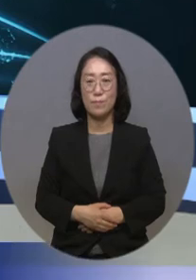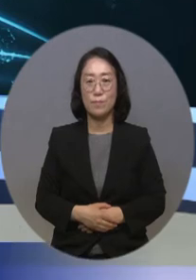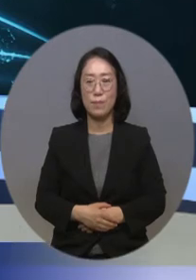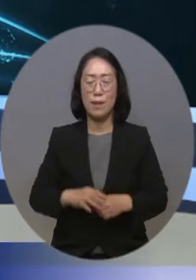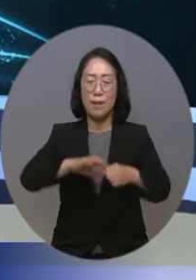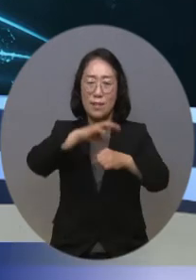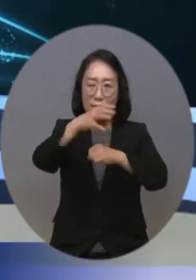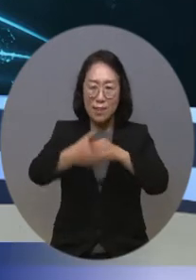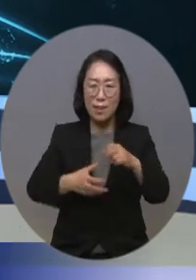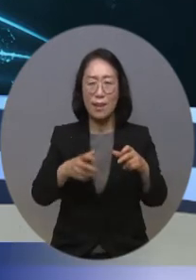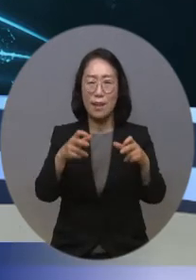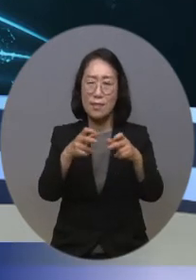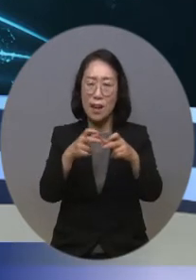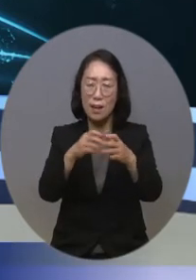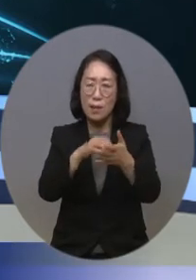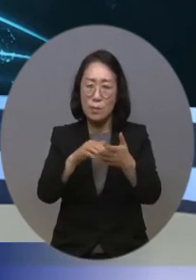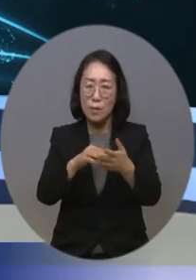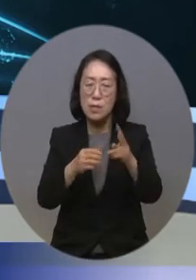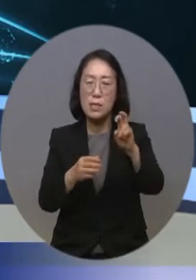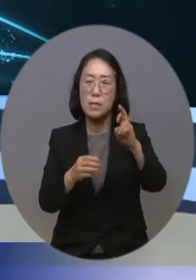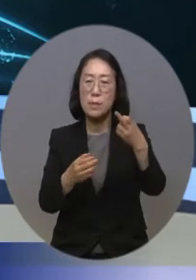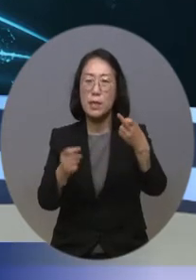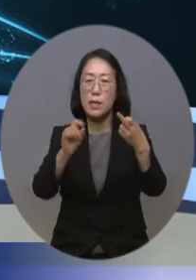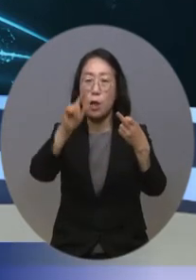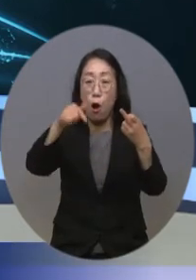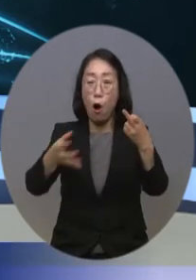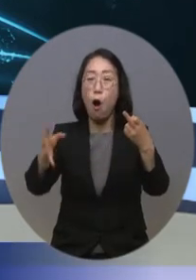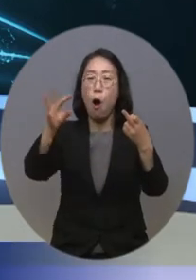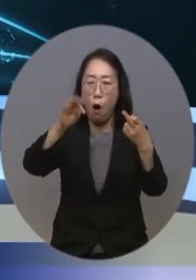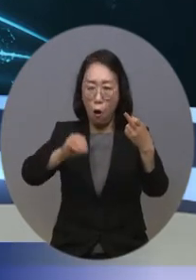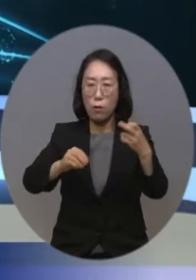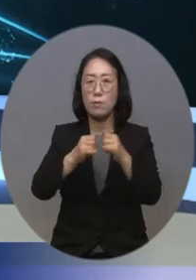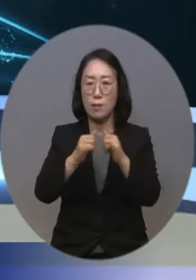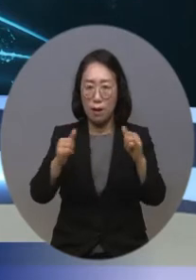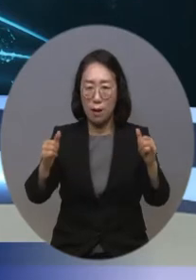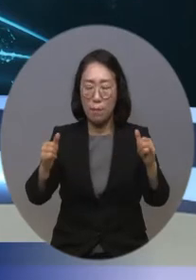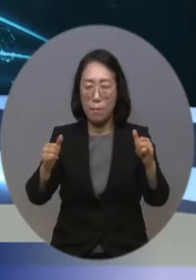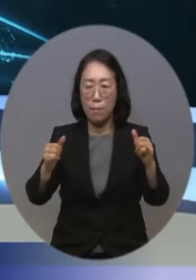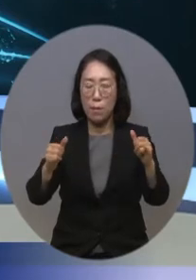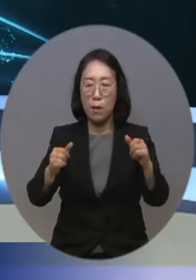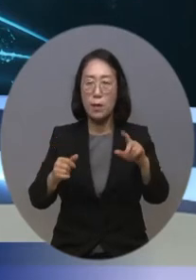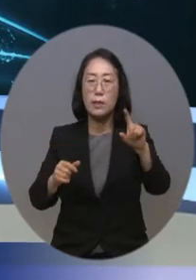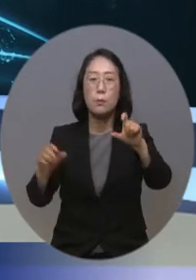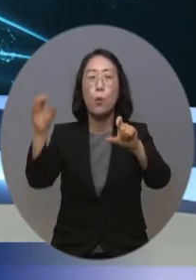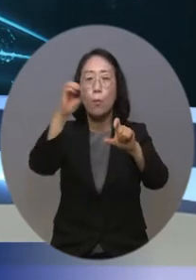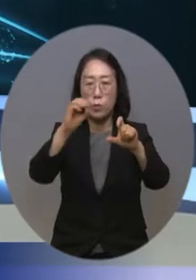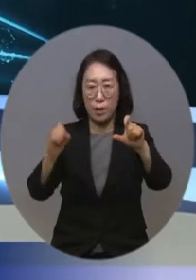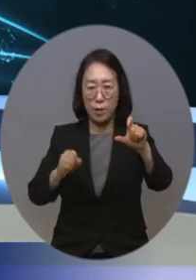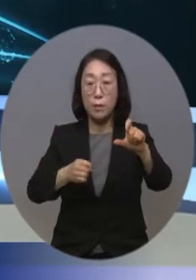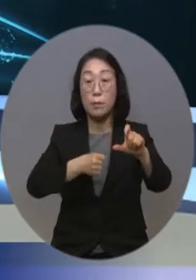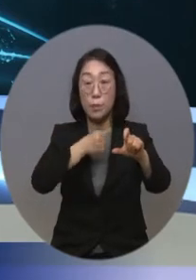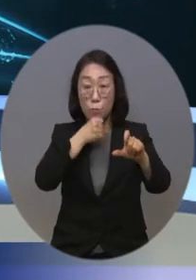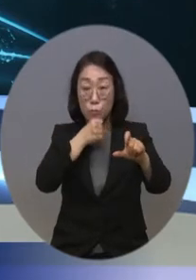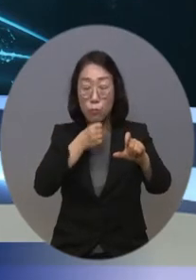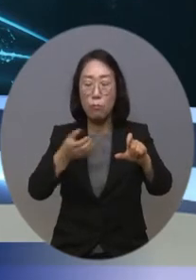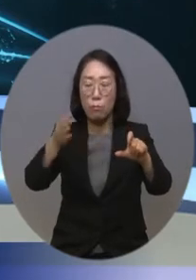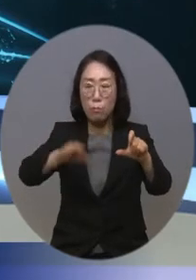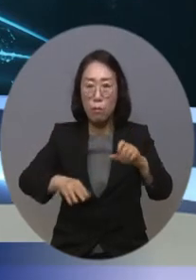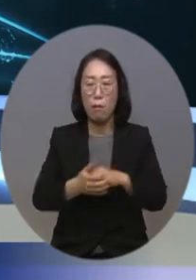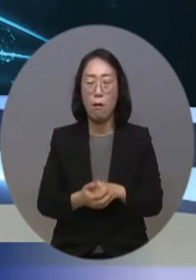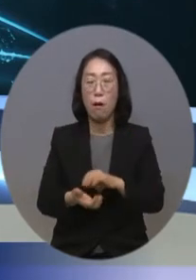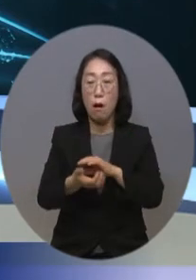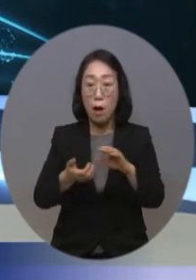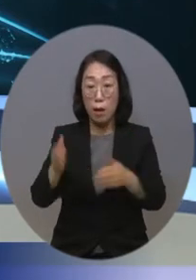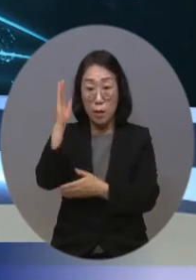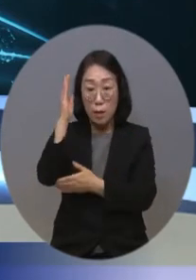전 세계 장애인구는 약 12억 명입니다. 전체 인구의 15%를 차지한다고 하는데요. 앞서